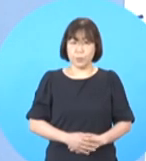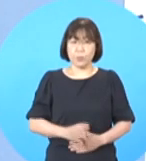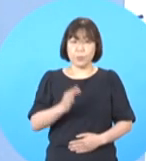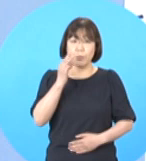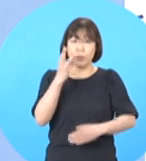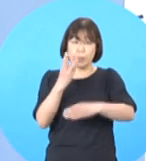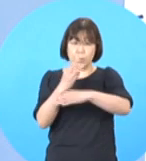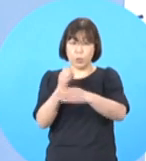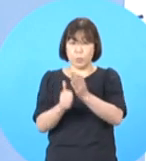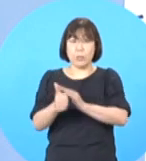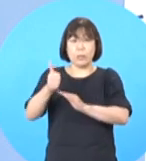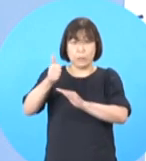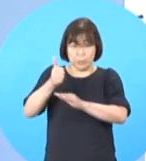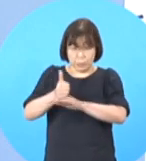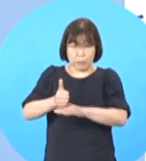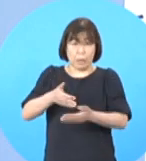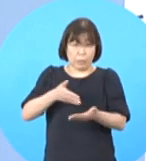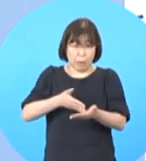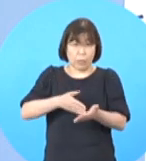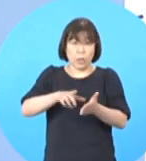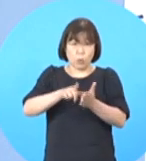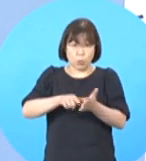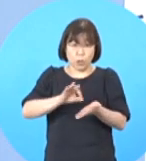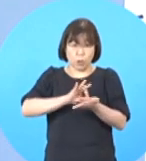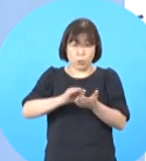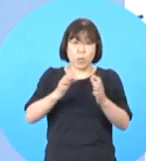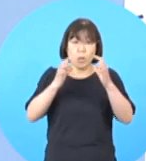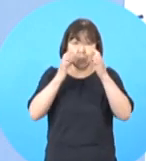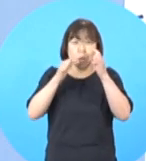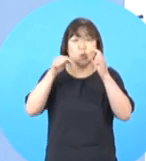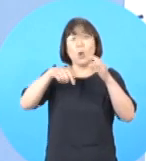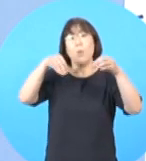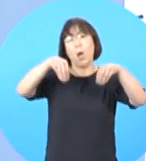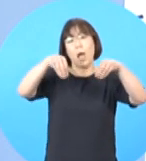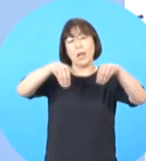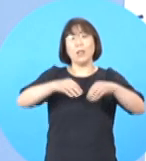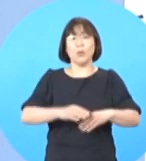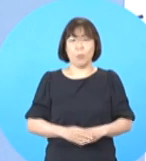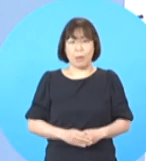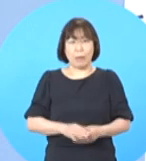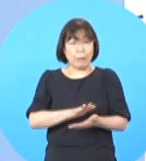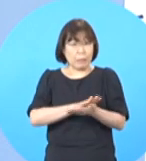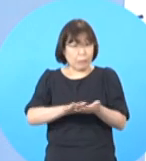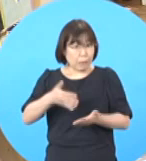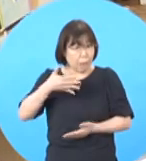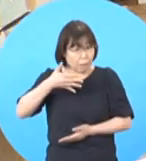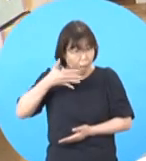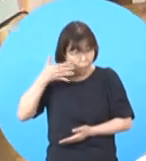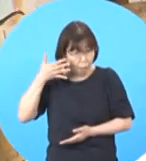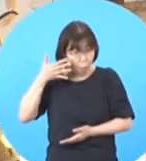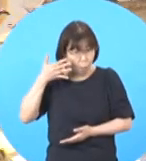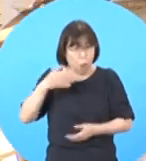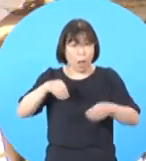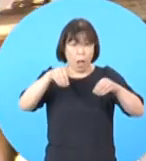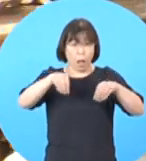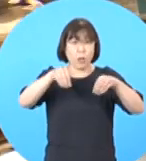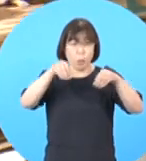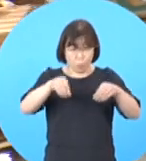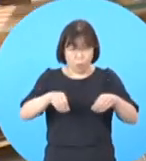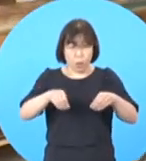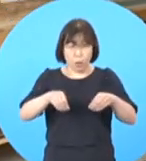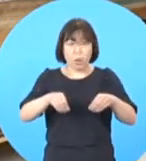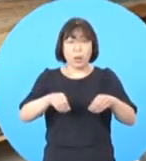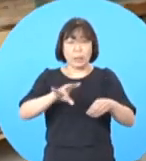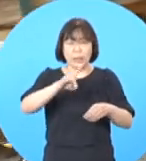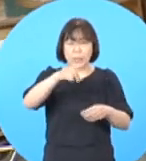飯泉知事が会見で着用しているマスクも藍染め。鮮やかな青色が映える上、藍が持つ